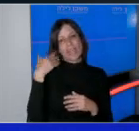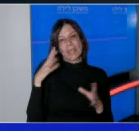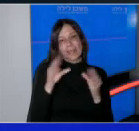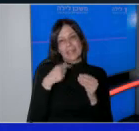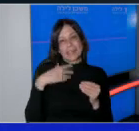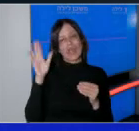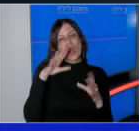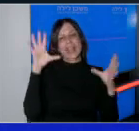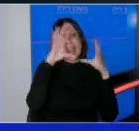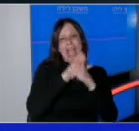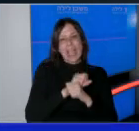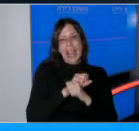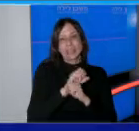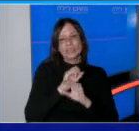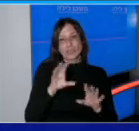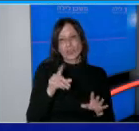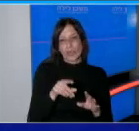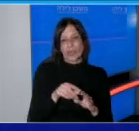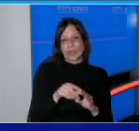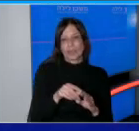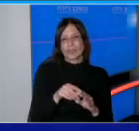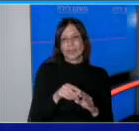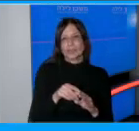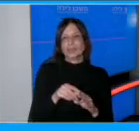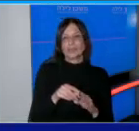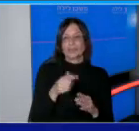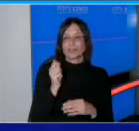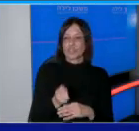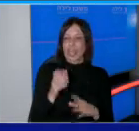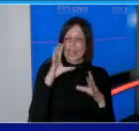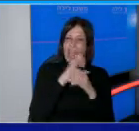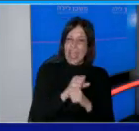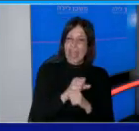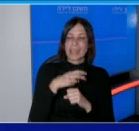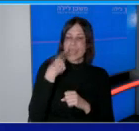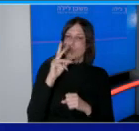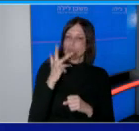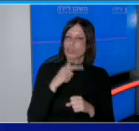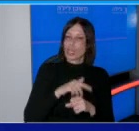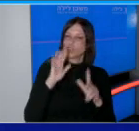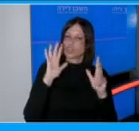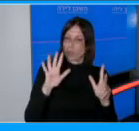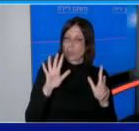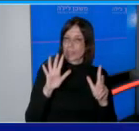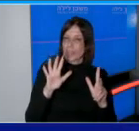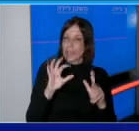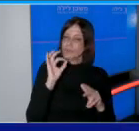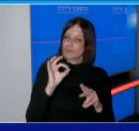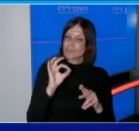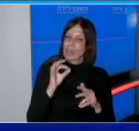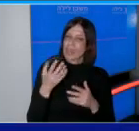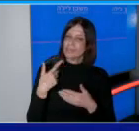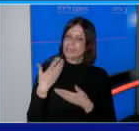עוד לילה בשידור שלנו במשכן משכן לילה, אנחנו פה נהיה ביום שלישי בשעה 8:00, כדי להריח